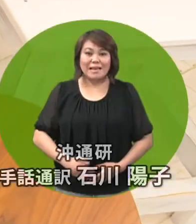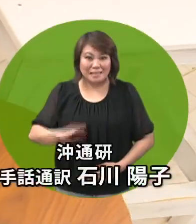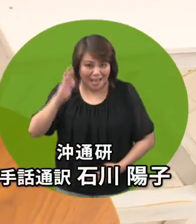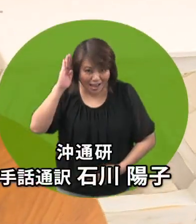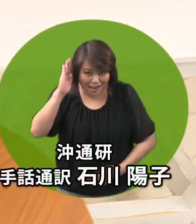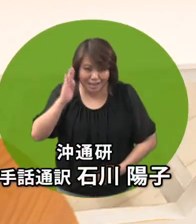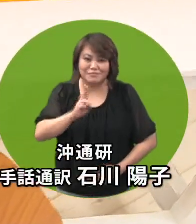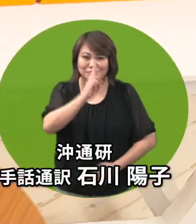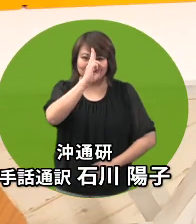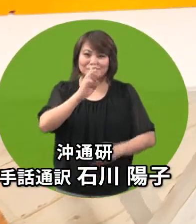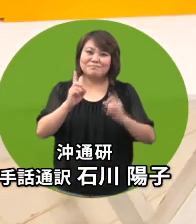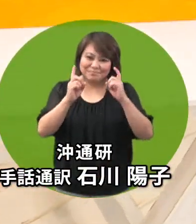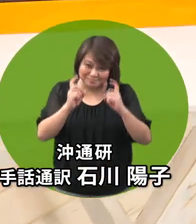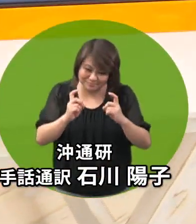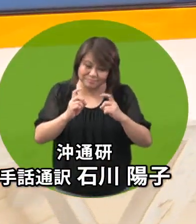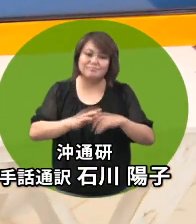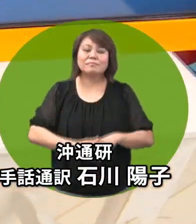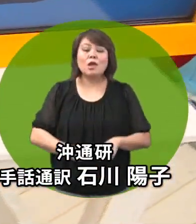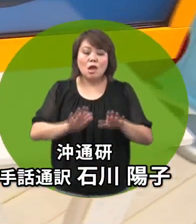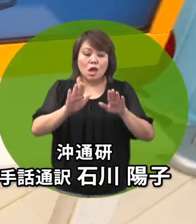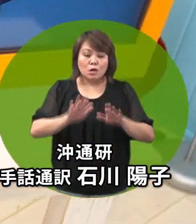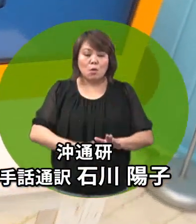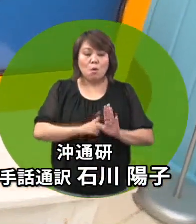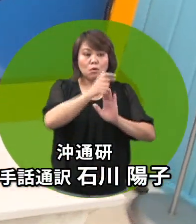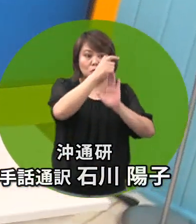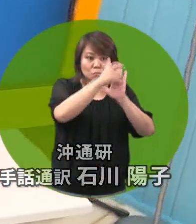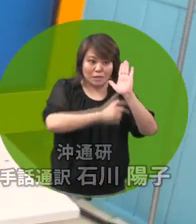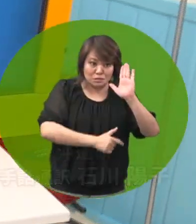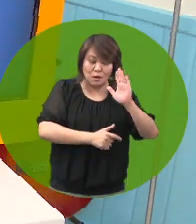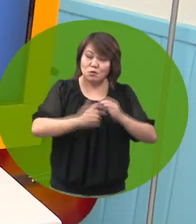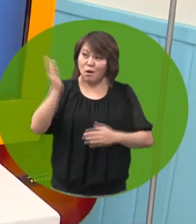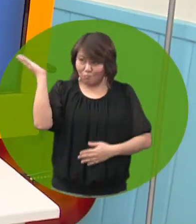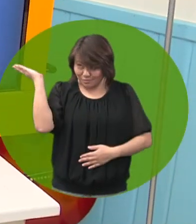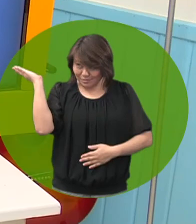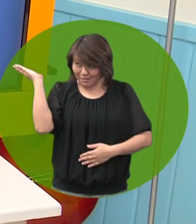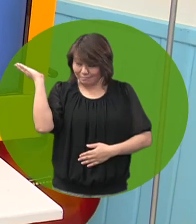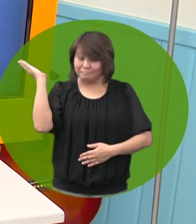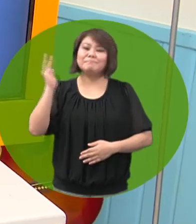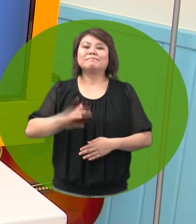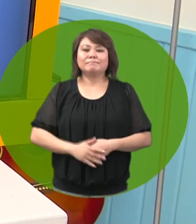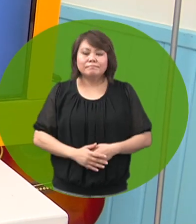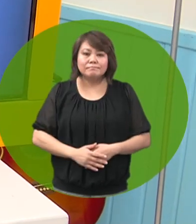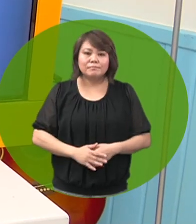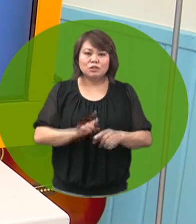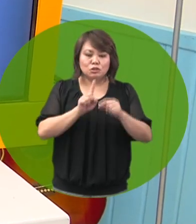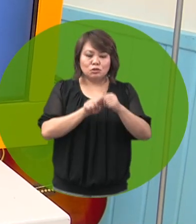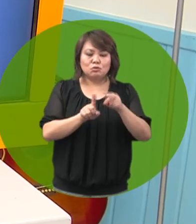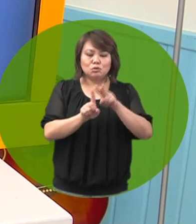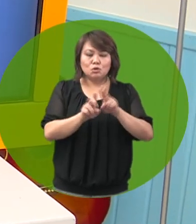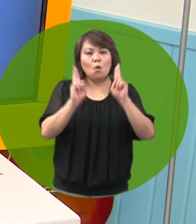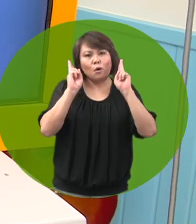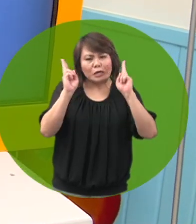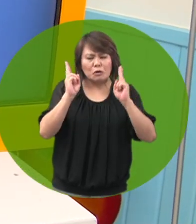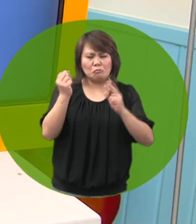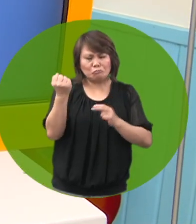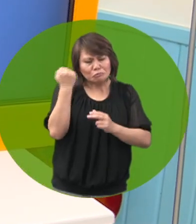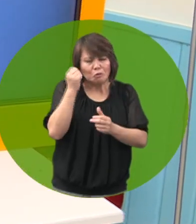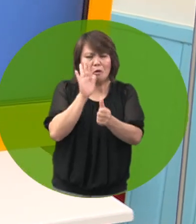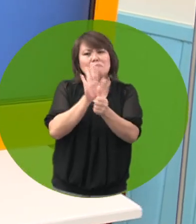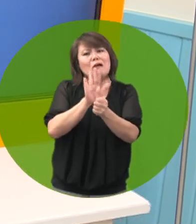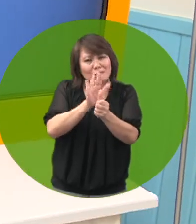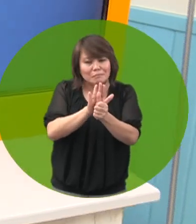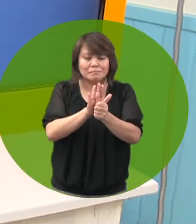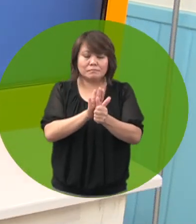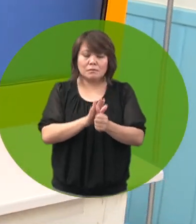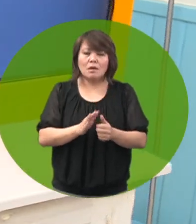ハイタイ、今日のうまんちワードはこちら、中小企業の強い味方。